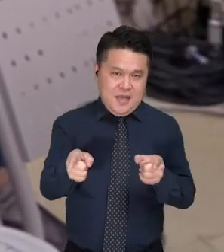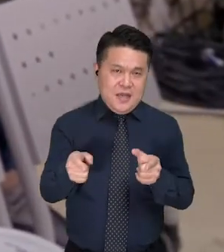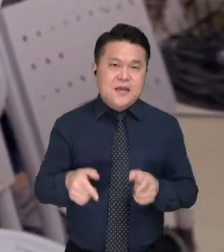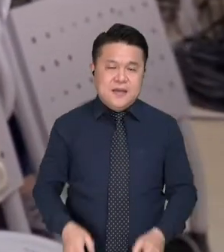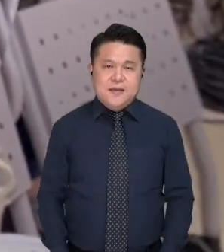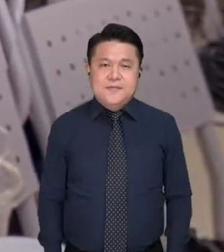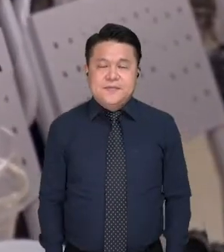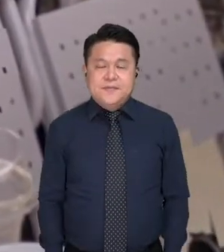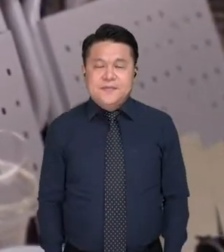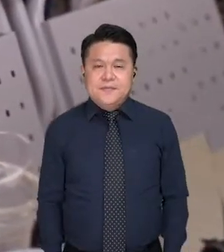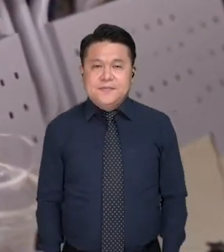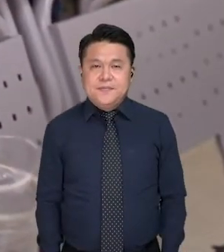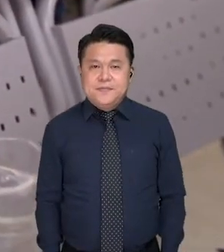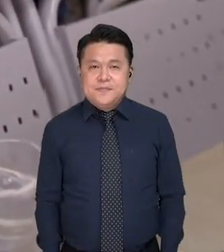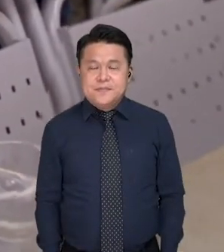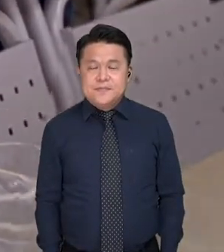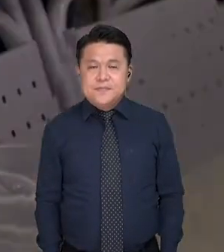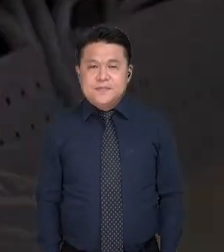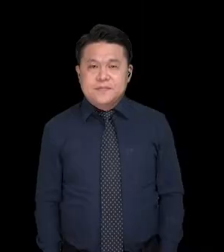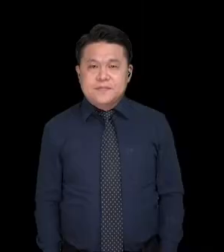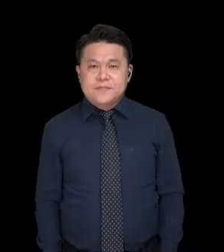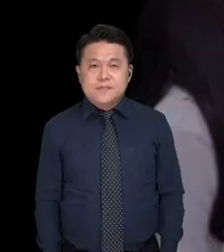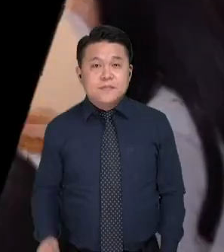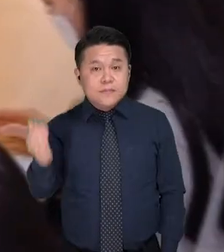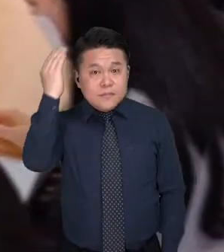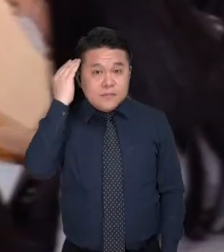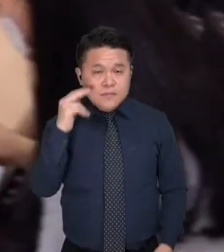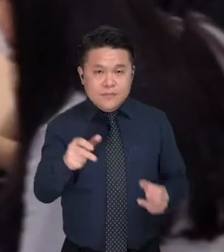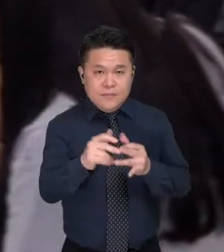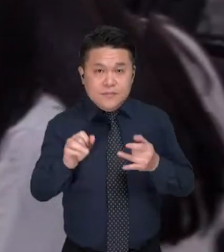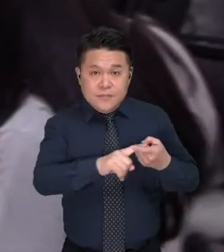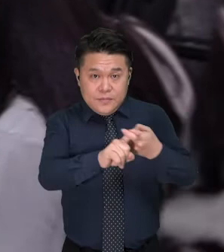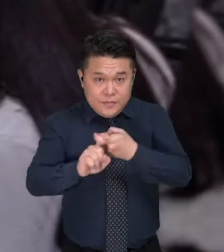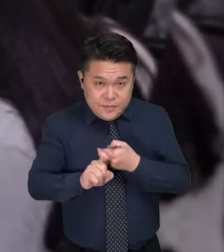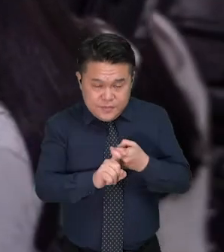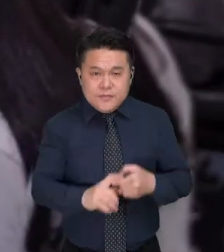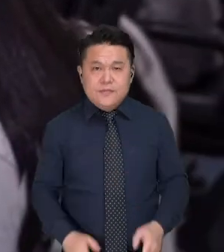수 있는 기회가 되었을 것으로 생각되네요.